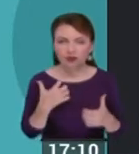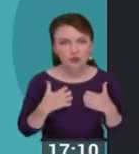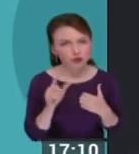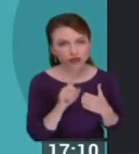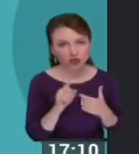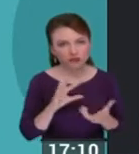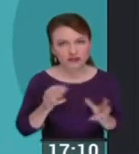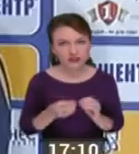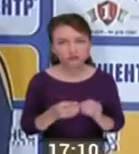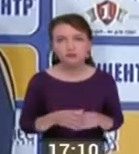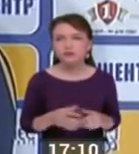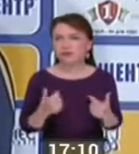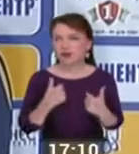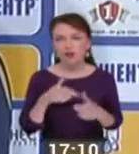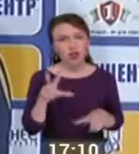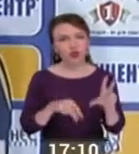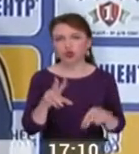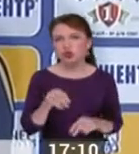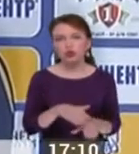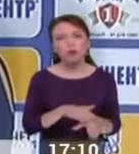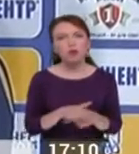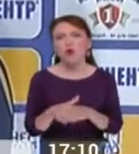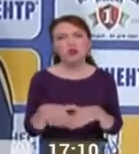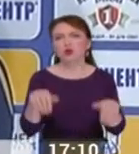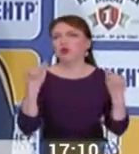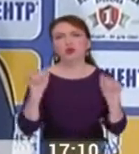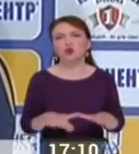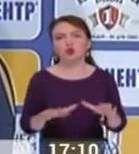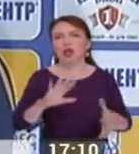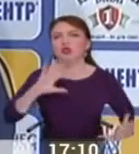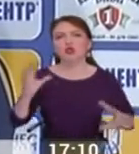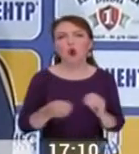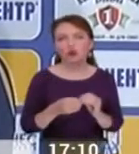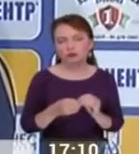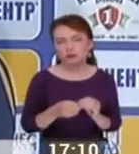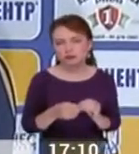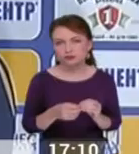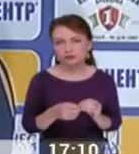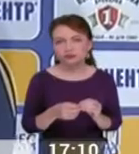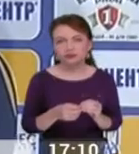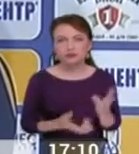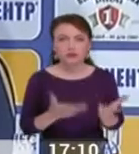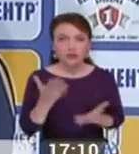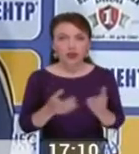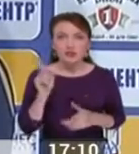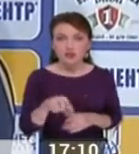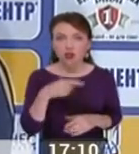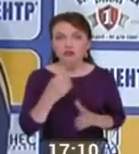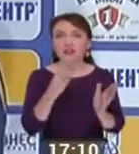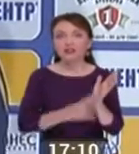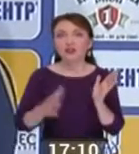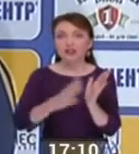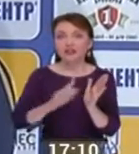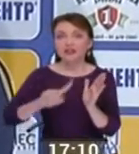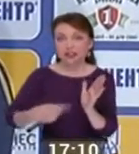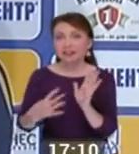висновками. Я не вважаю, що ми повністю вирішили ісход. Значить, якщо ви навіть говорите 99,9,